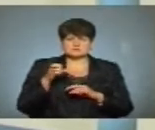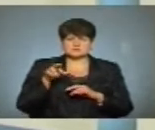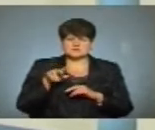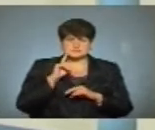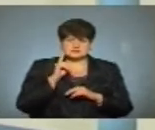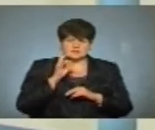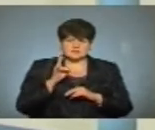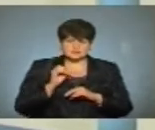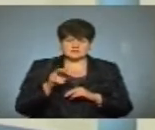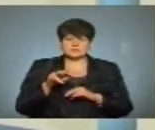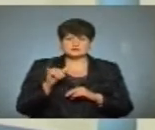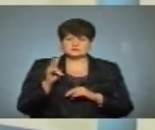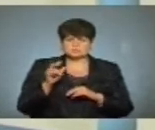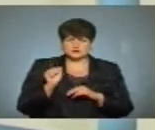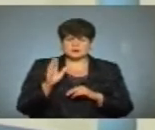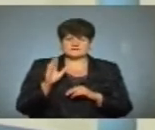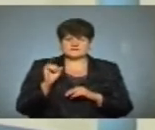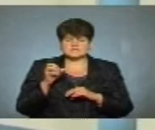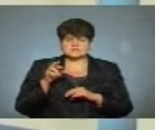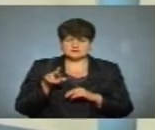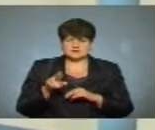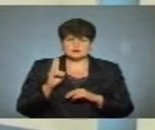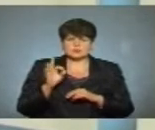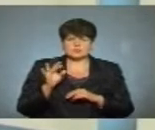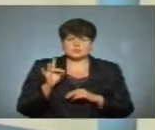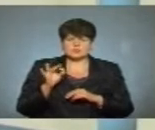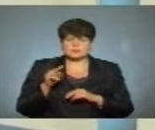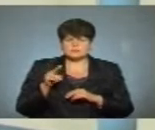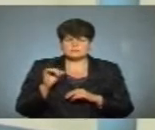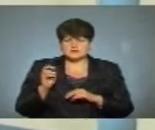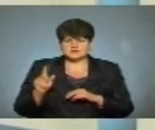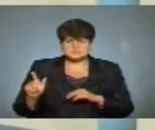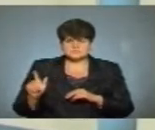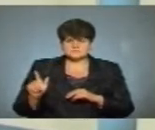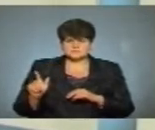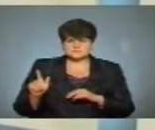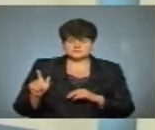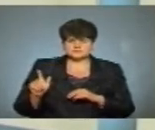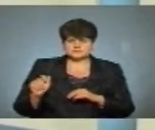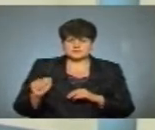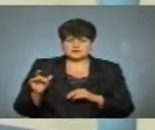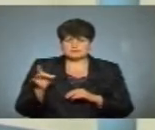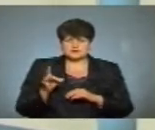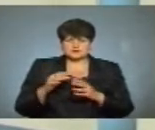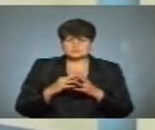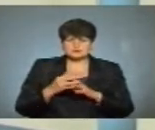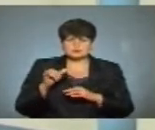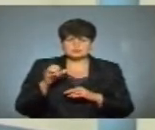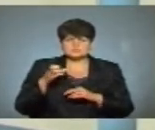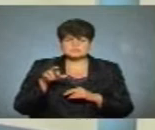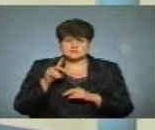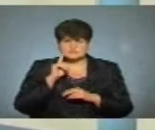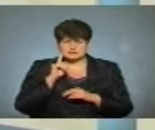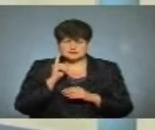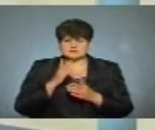Устя-Зелене, Лука, Вістря і Коропець. Де в районі села Устя-Зелене на